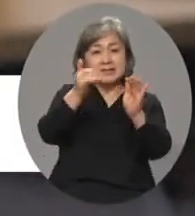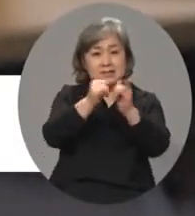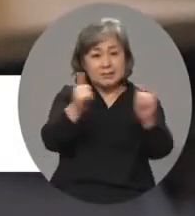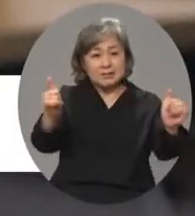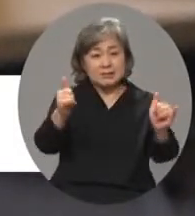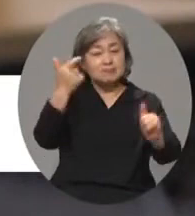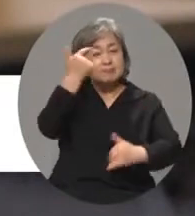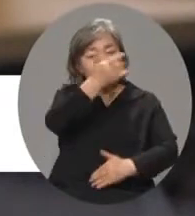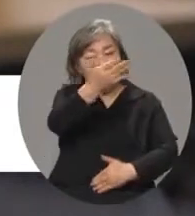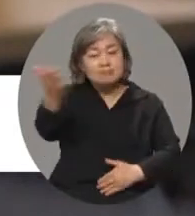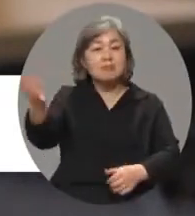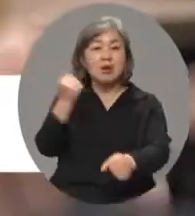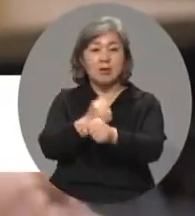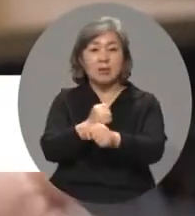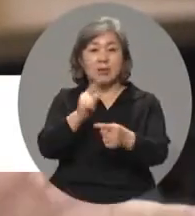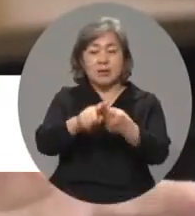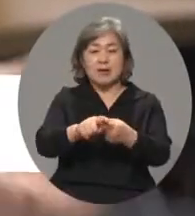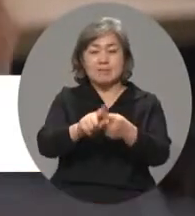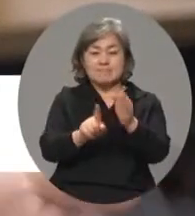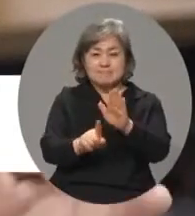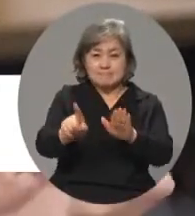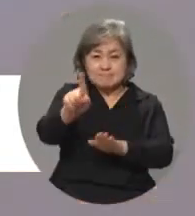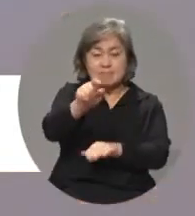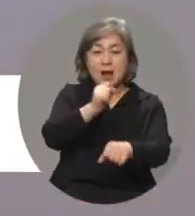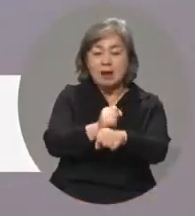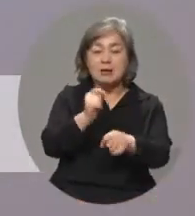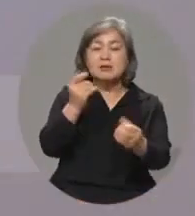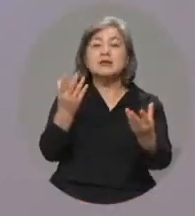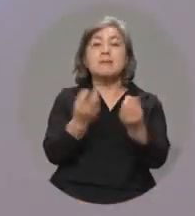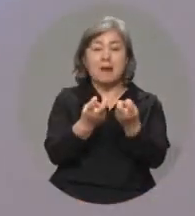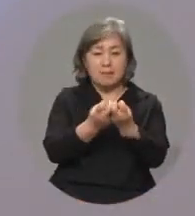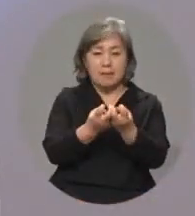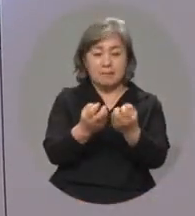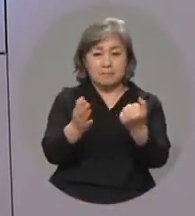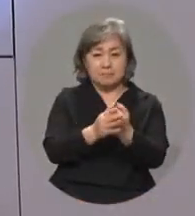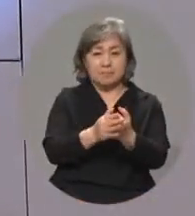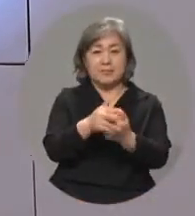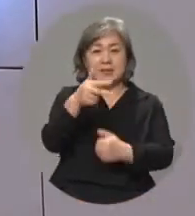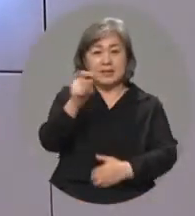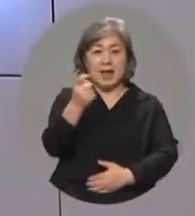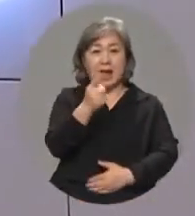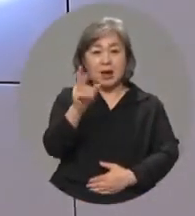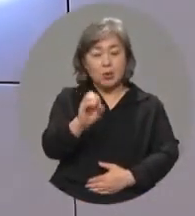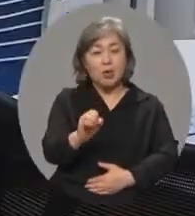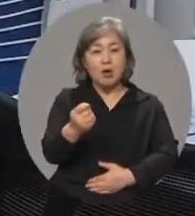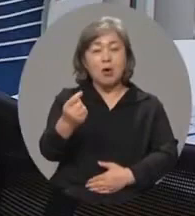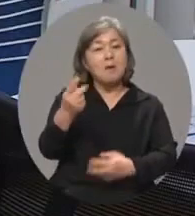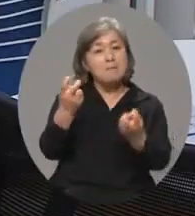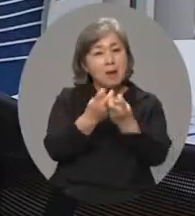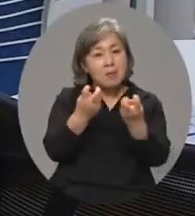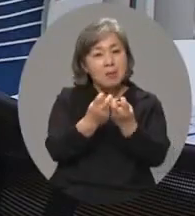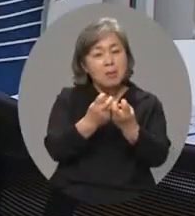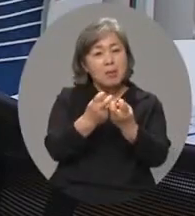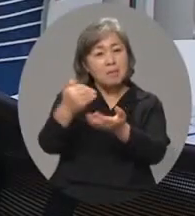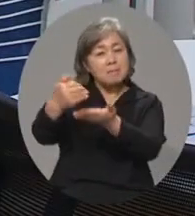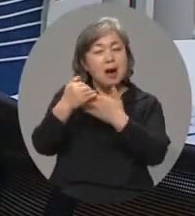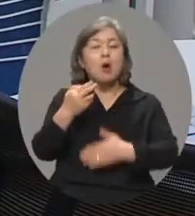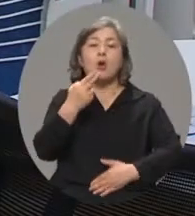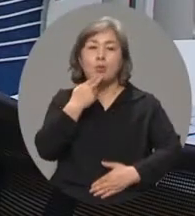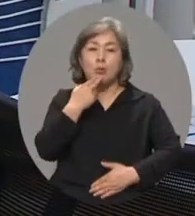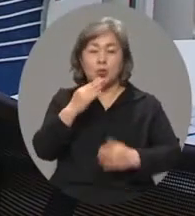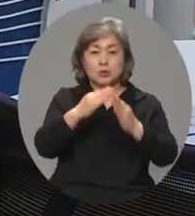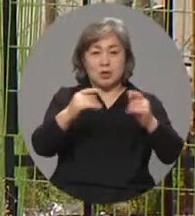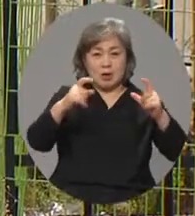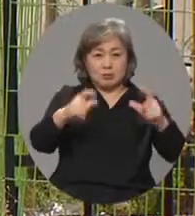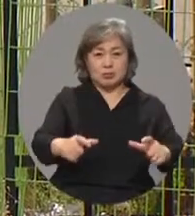중심으로 적극적으로 다 서는 것이 해결책이다 개발 당사자인 작 왕의 후속 입장이 아직 나와 있지 않은 데다